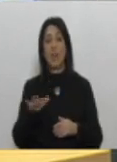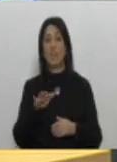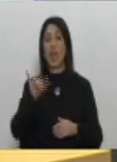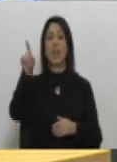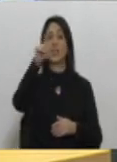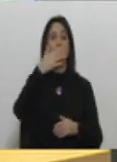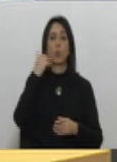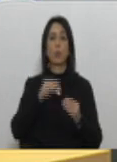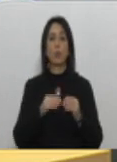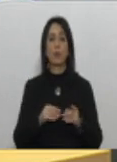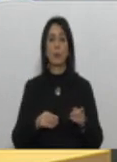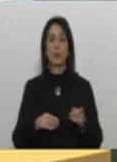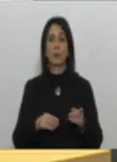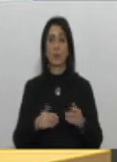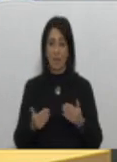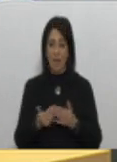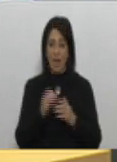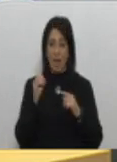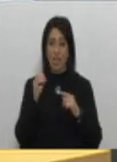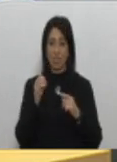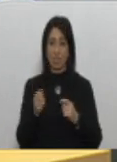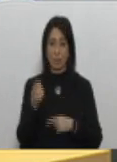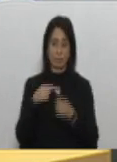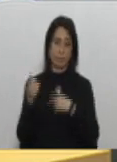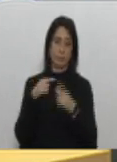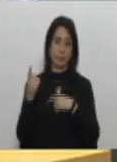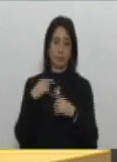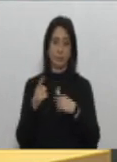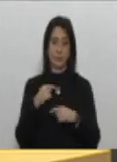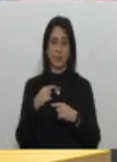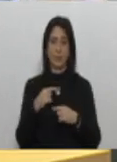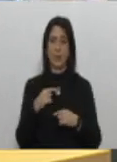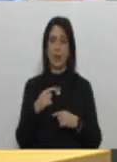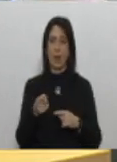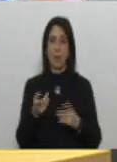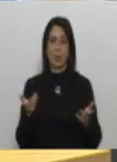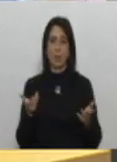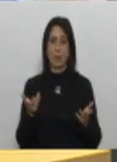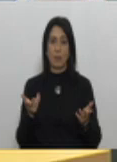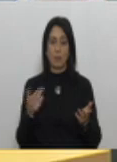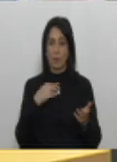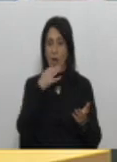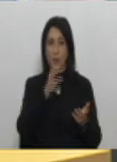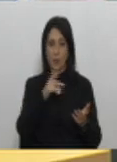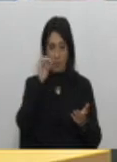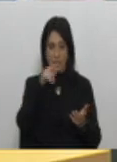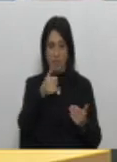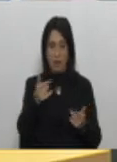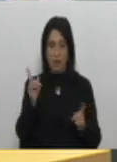ეს. ახალი შტამები ჩნდება ყოველ ჯერზე, ხო? ამას მე არ უნდა გეუბნებოდეთ, თქვენ ხო ძალიან კარგად